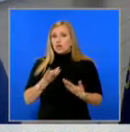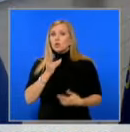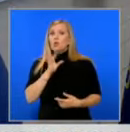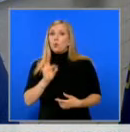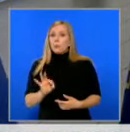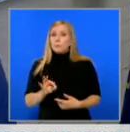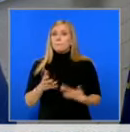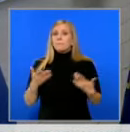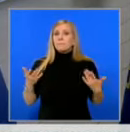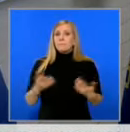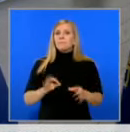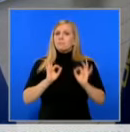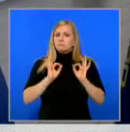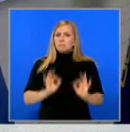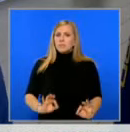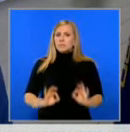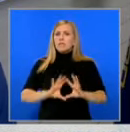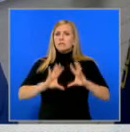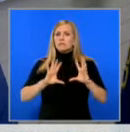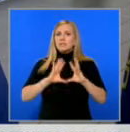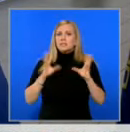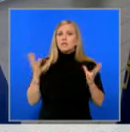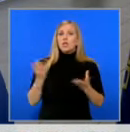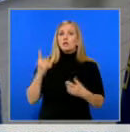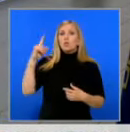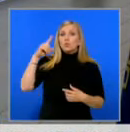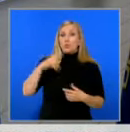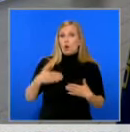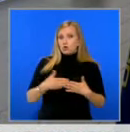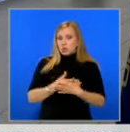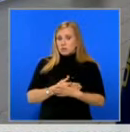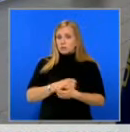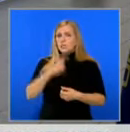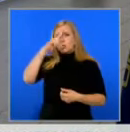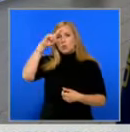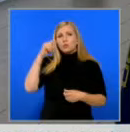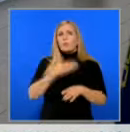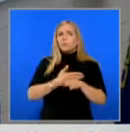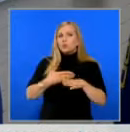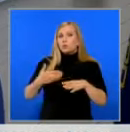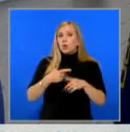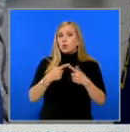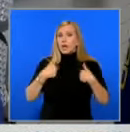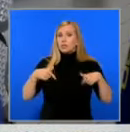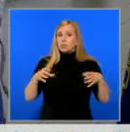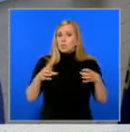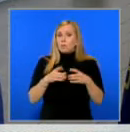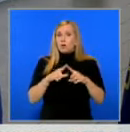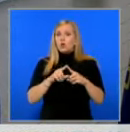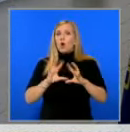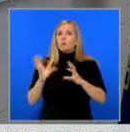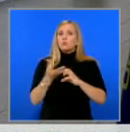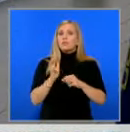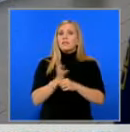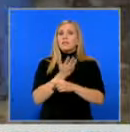но наистина с много денонощен буквално денонощен труд непрестанен от нашите от нашата група мисля че от 19 човека